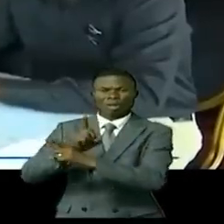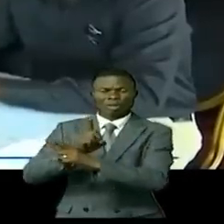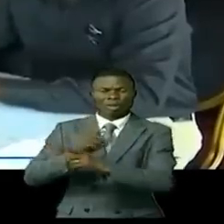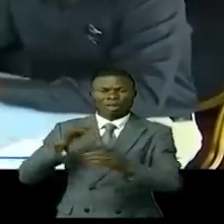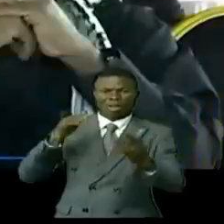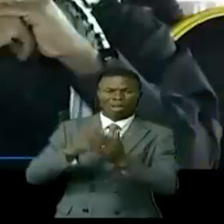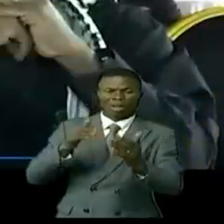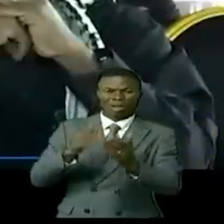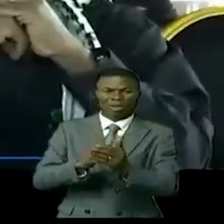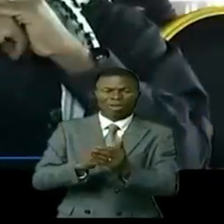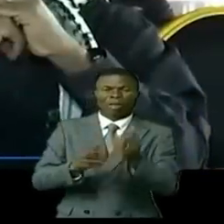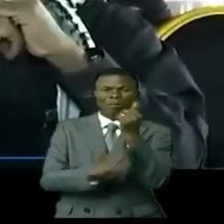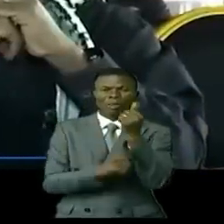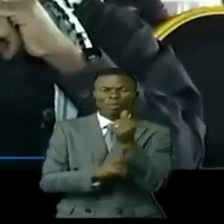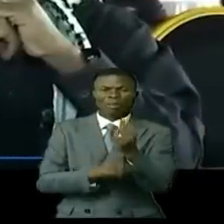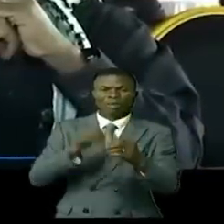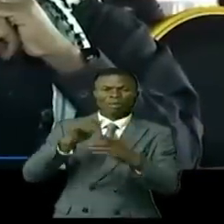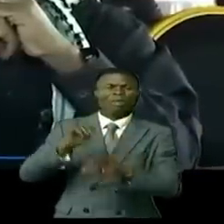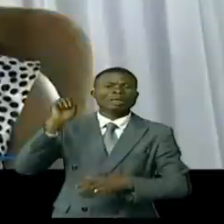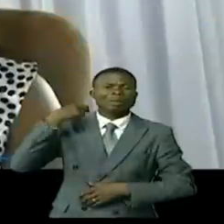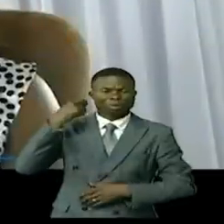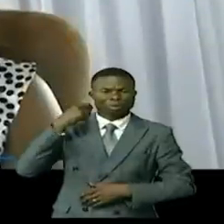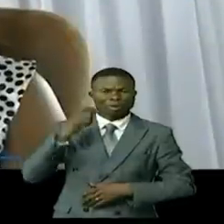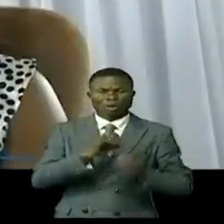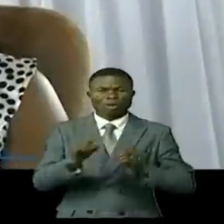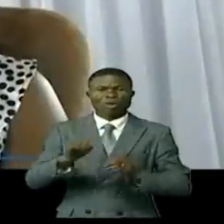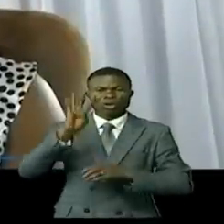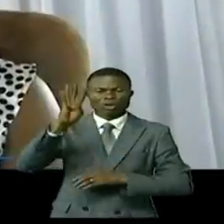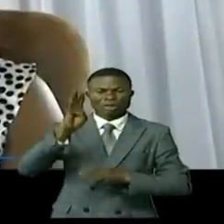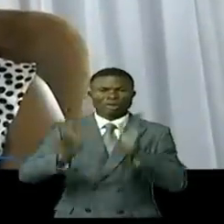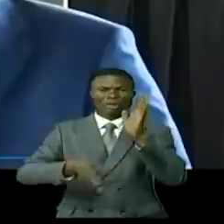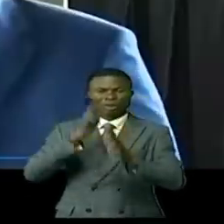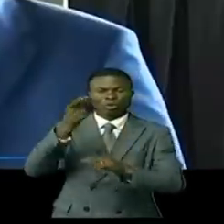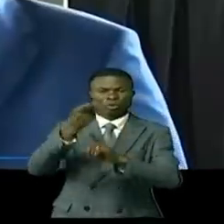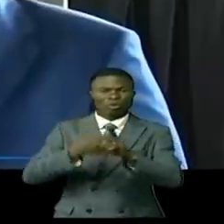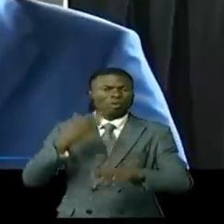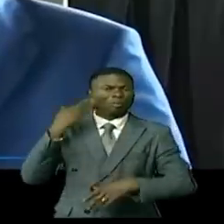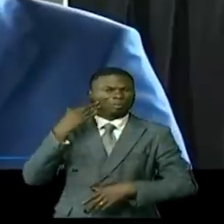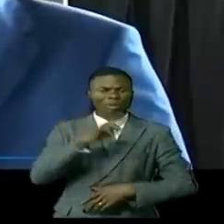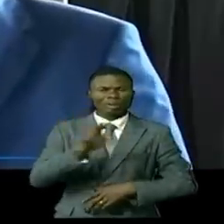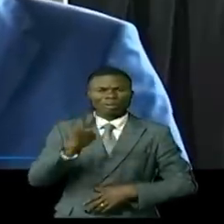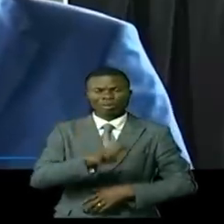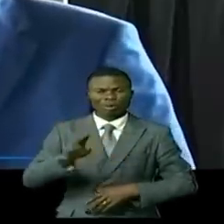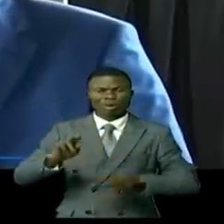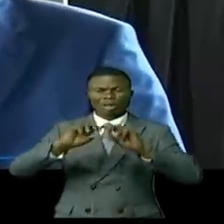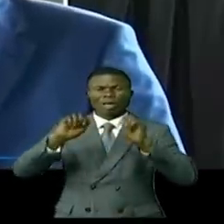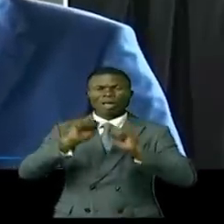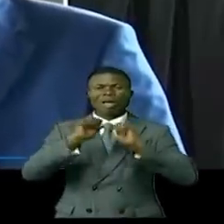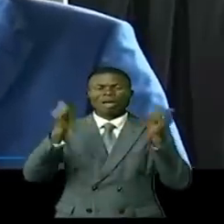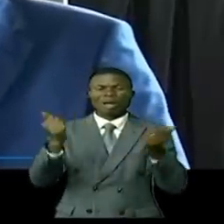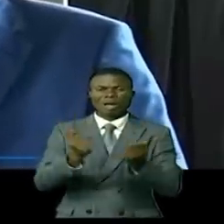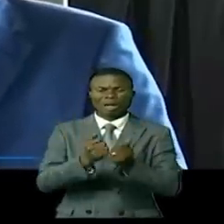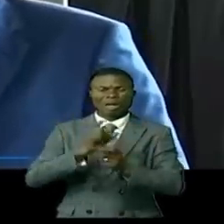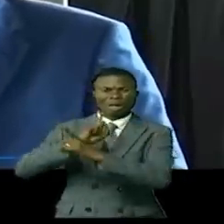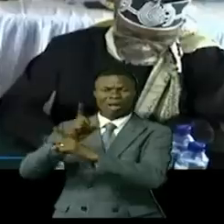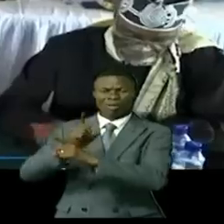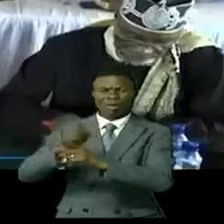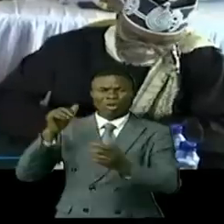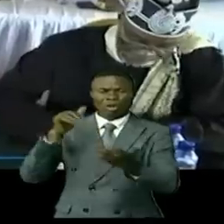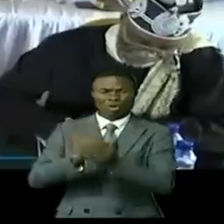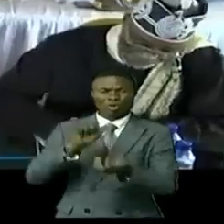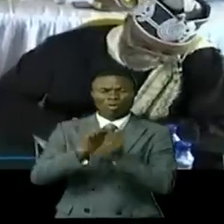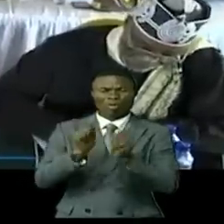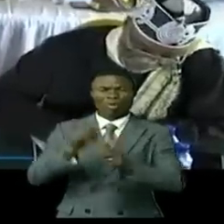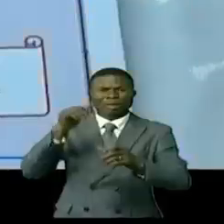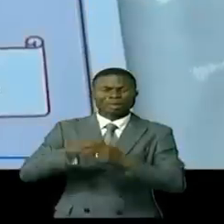de la traite des personnes que s'est organisé jeudi 12 mai 2022 à Kinshasa par l'Agence pour la prévention et la lutte contre la traite des